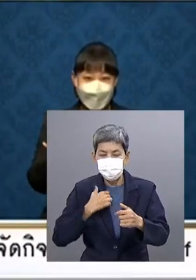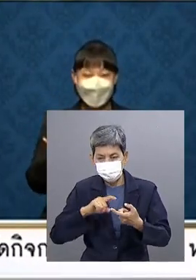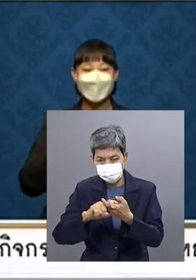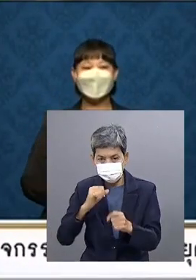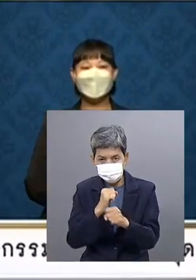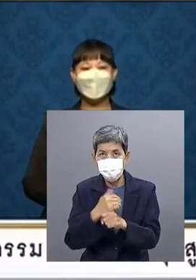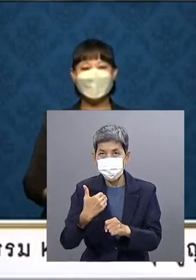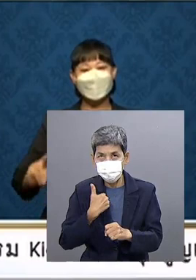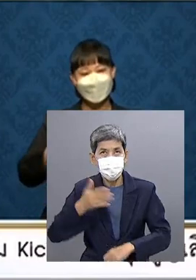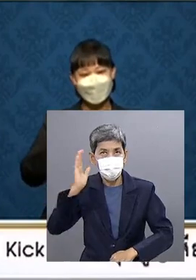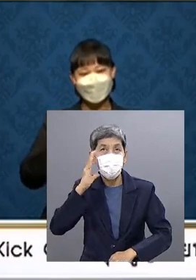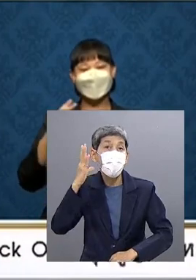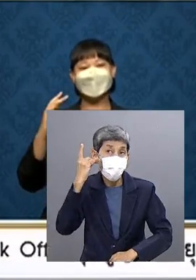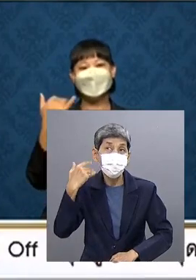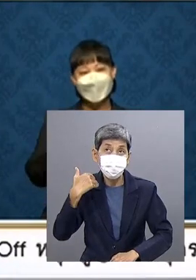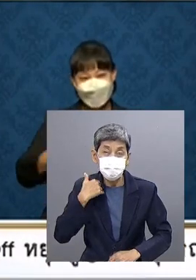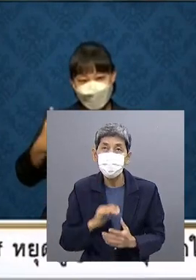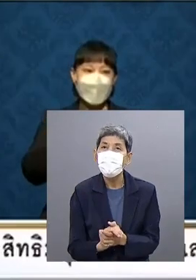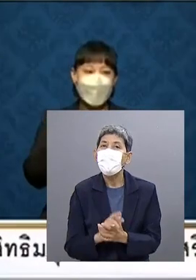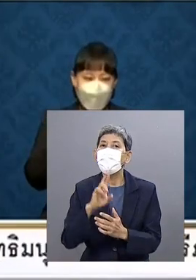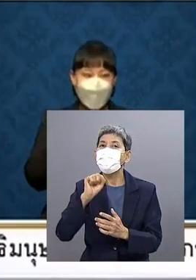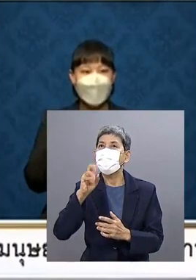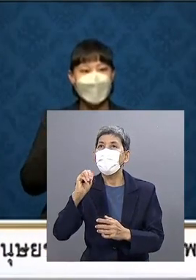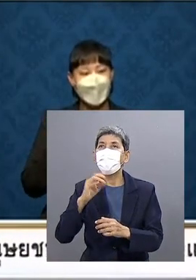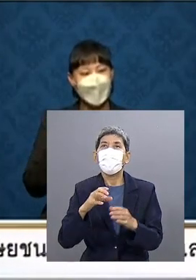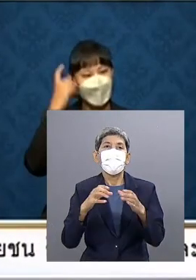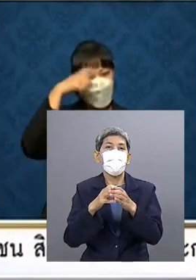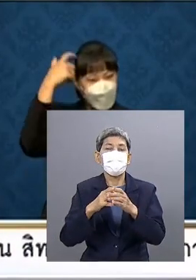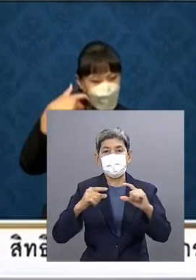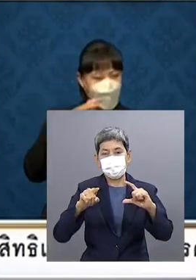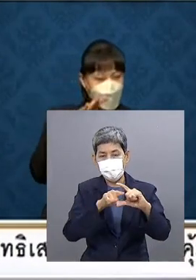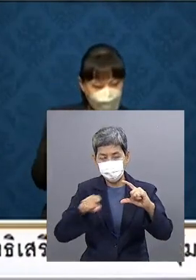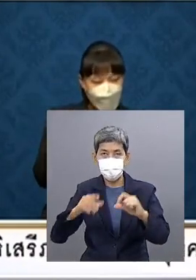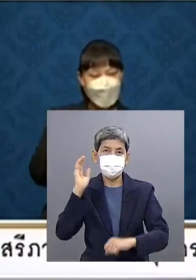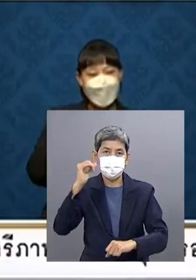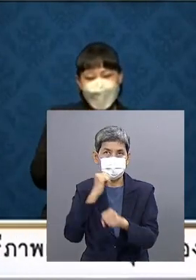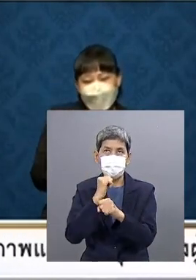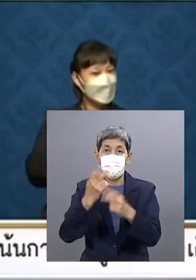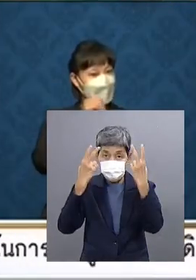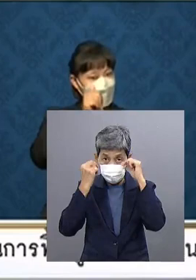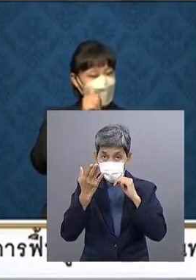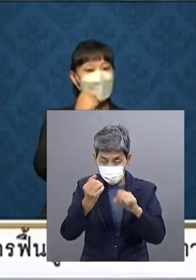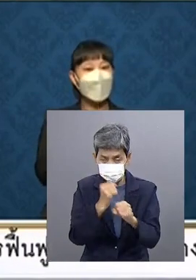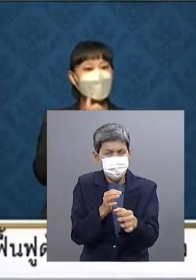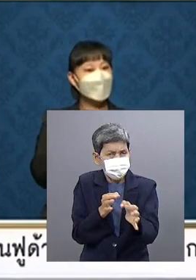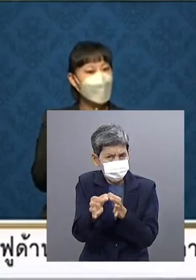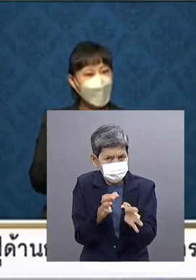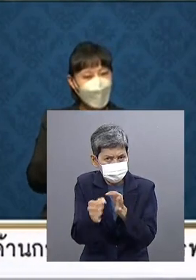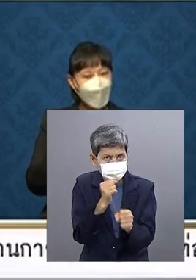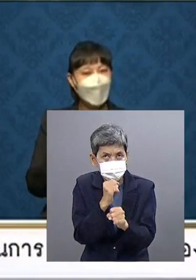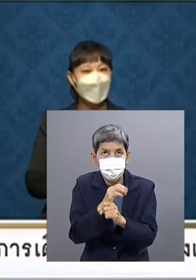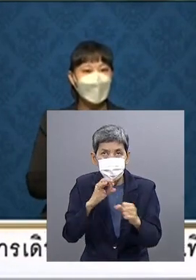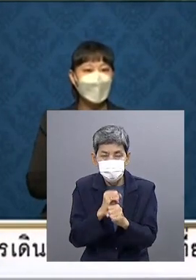ที่ปลายเมื่อคืนนี้นะคะในรังสิมารมสส.ภ 9กายก็ได้ลุกขึ้นขอให้นายกรัฐมนตรีนะชี้แจงประเด็นเรื่องของการค้ามนุษย์